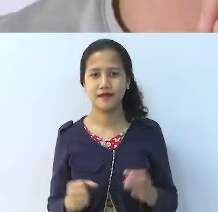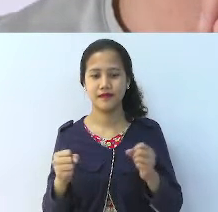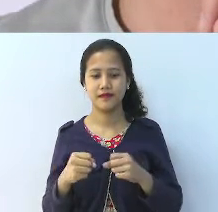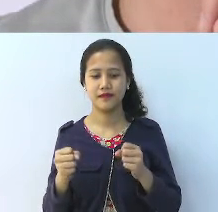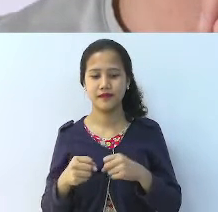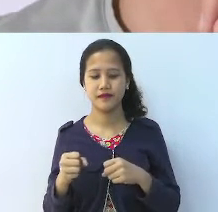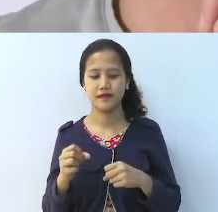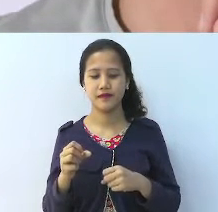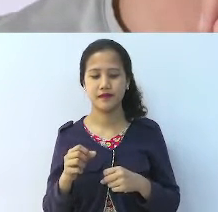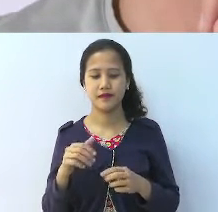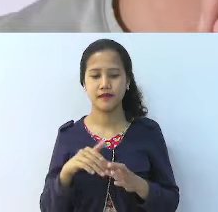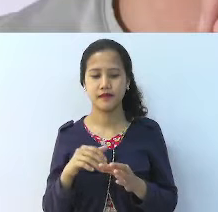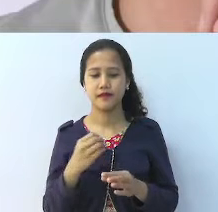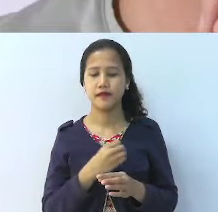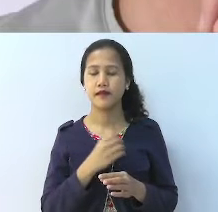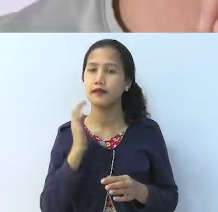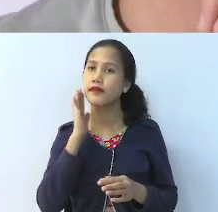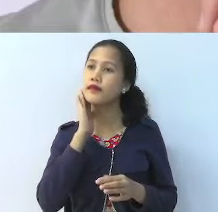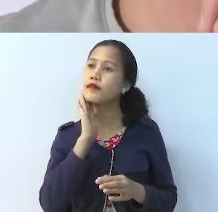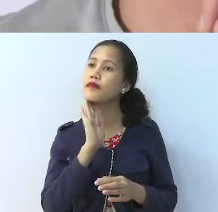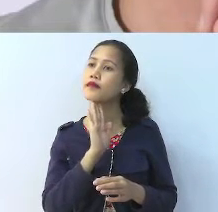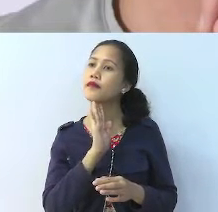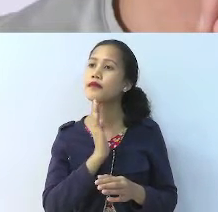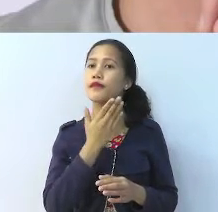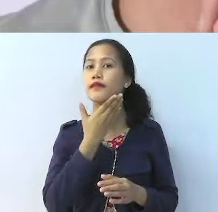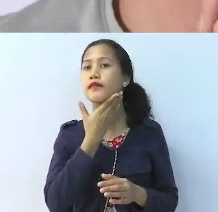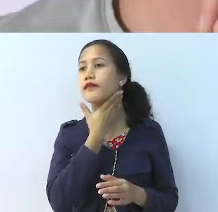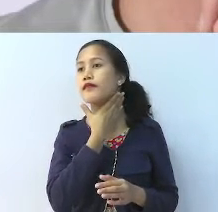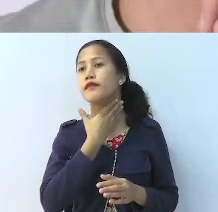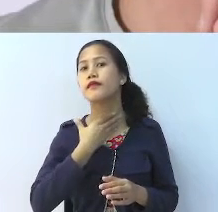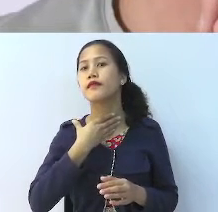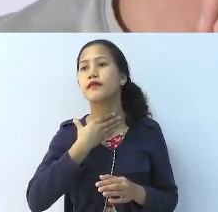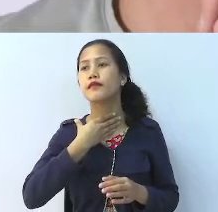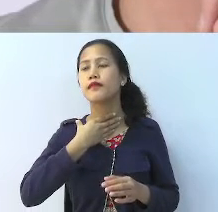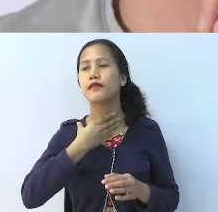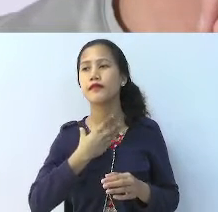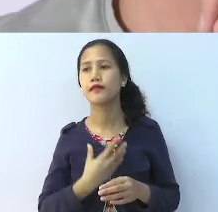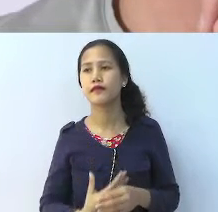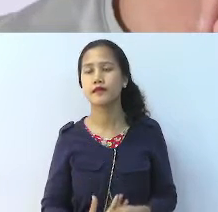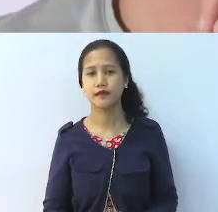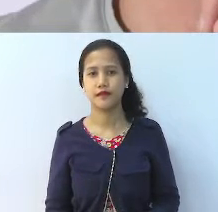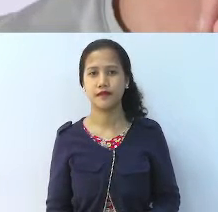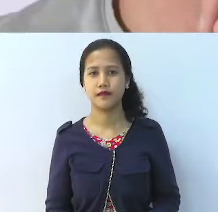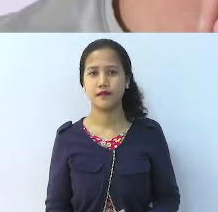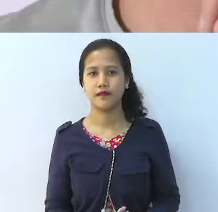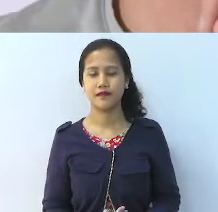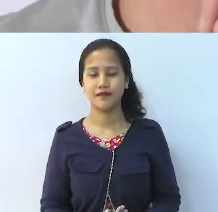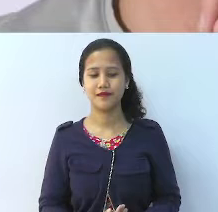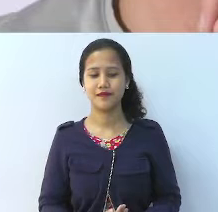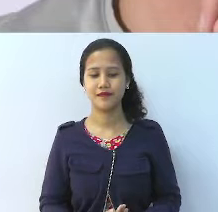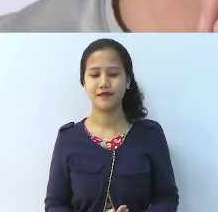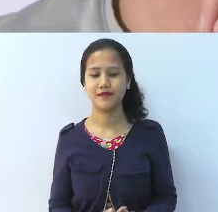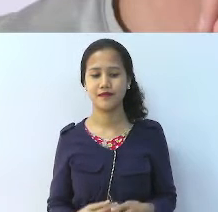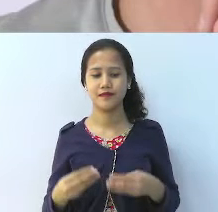Yan. At pwede mo rin i-stretch yung mga muscles natin sa loob,